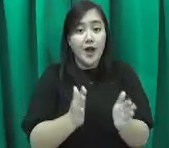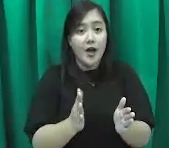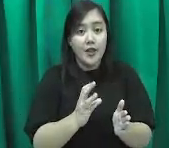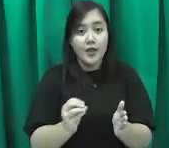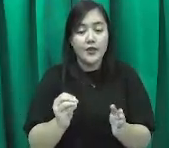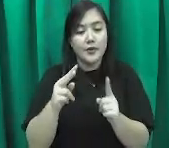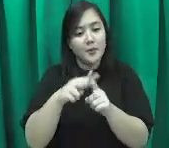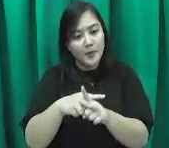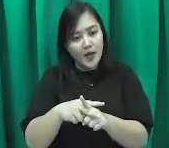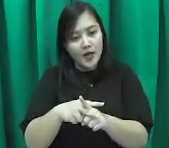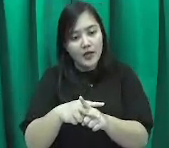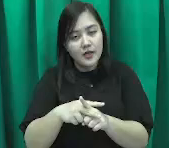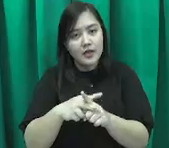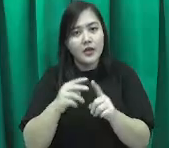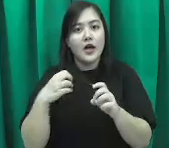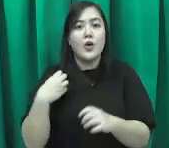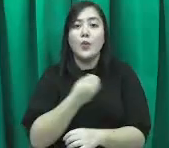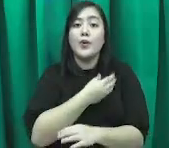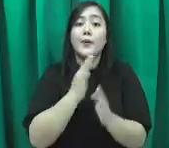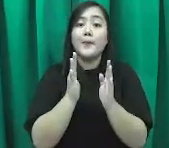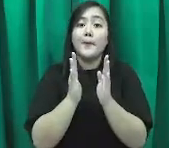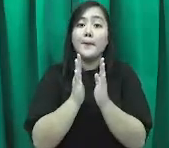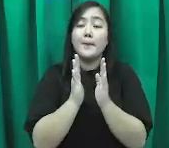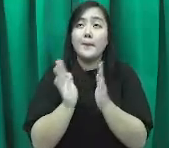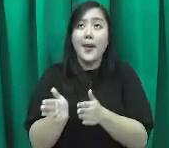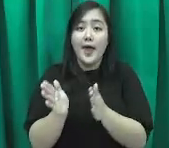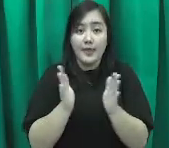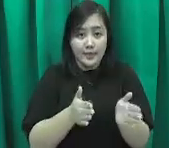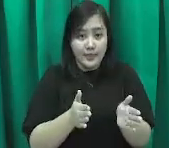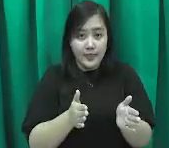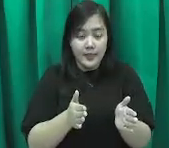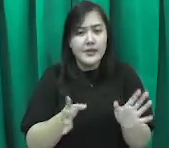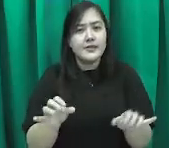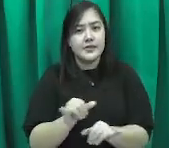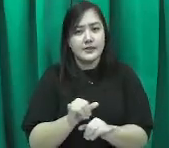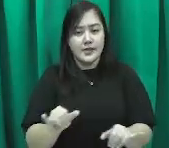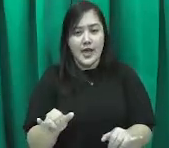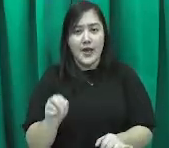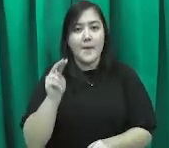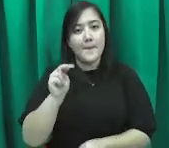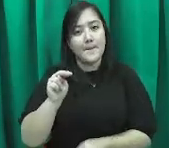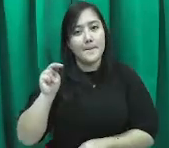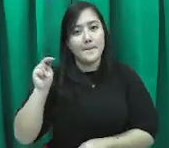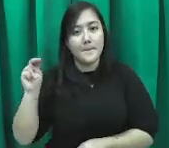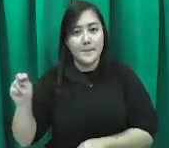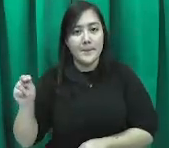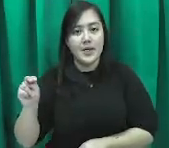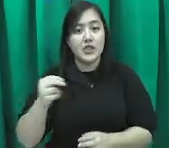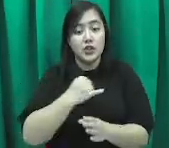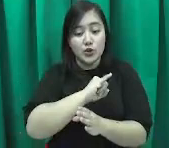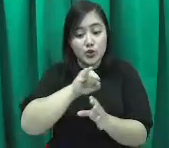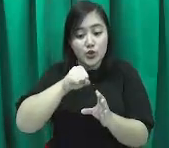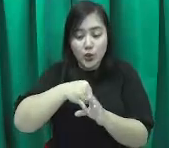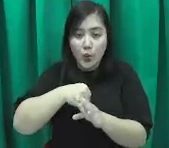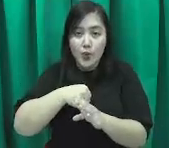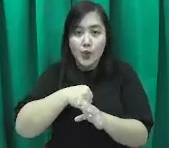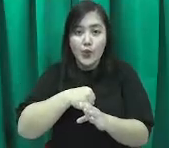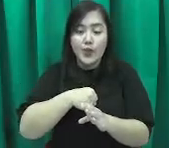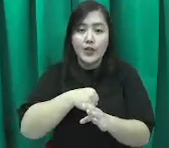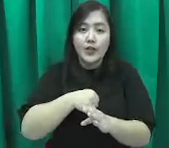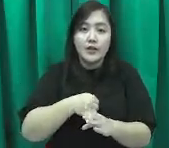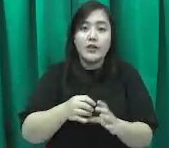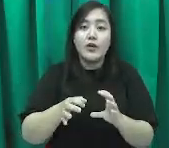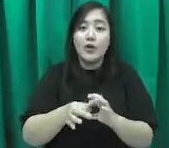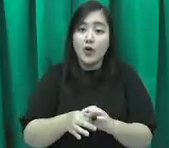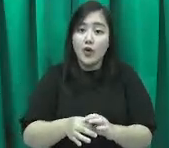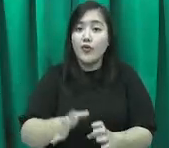kailangan rin po natin ay yung involvement ng bawat isa. Amen. Involvement ng tatay, involvement ng nanay, involvement